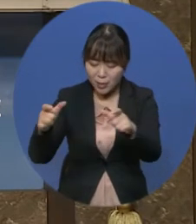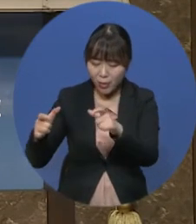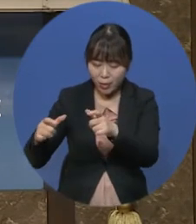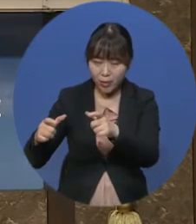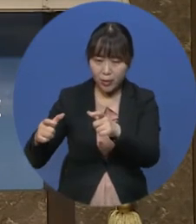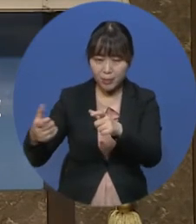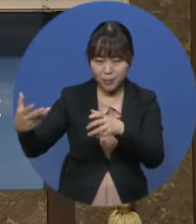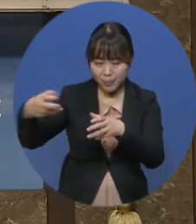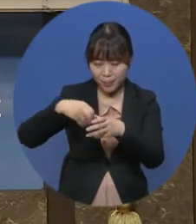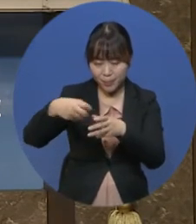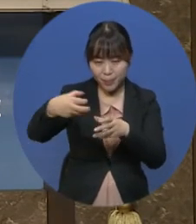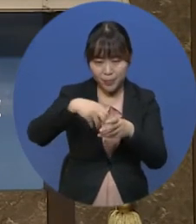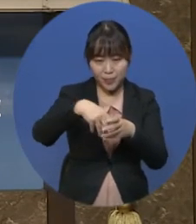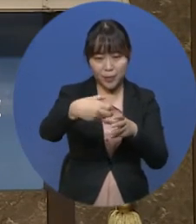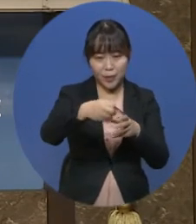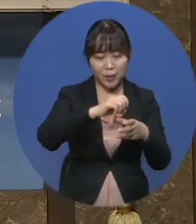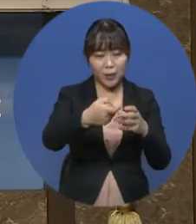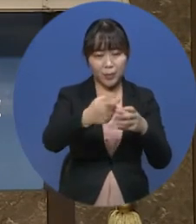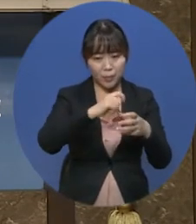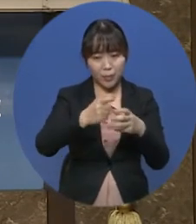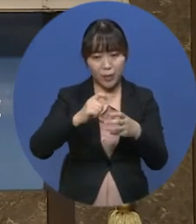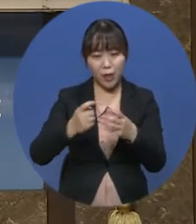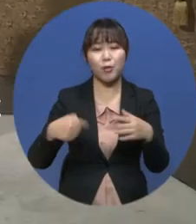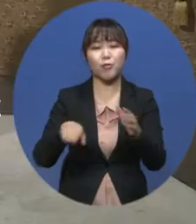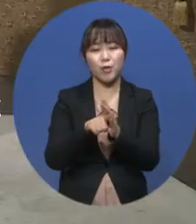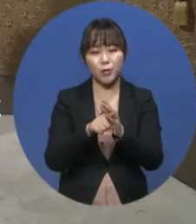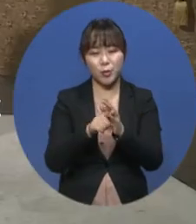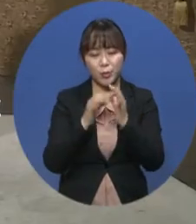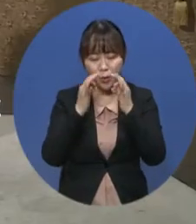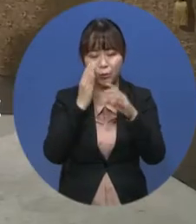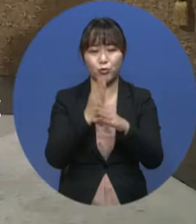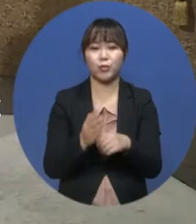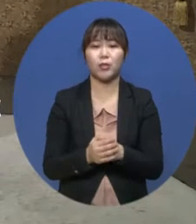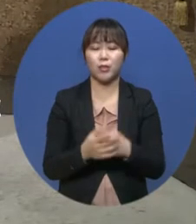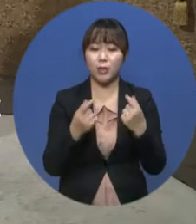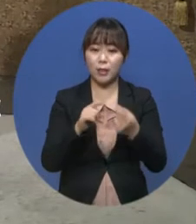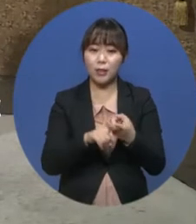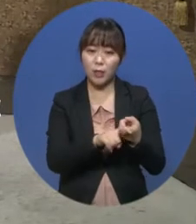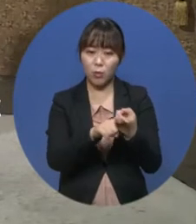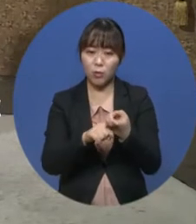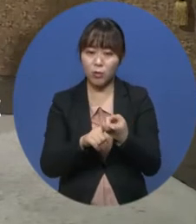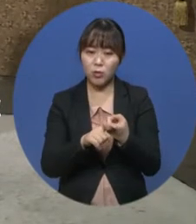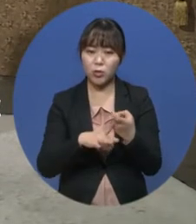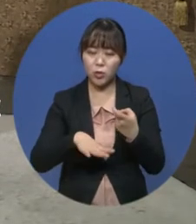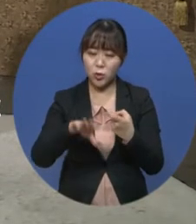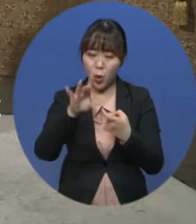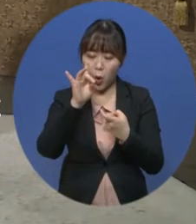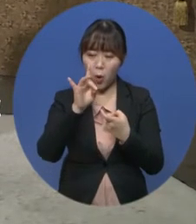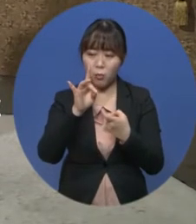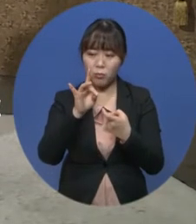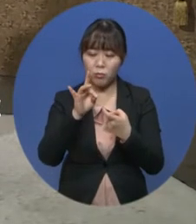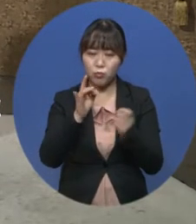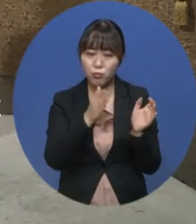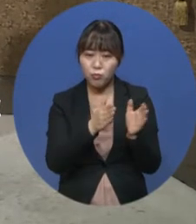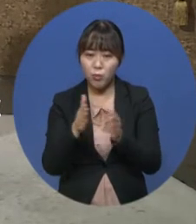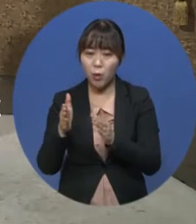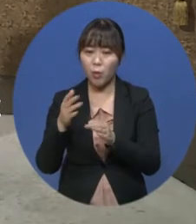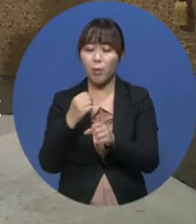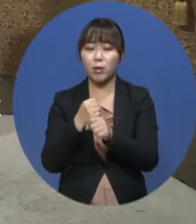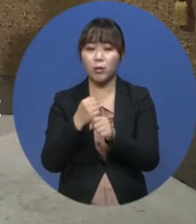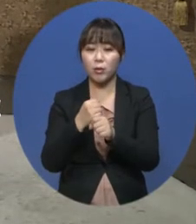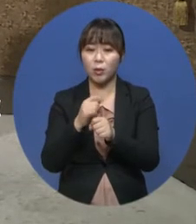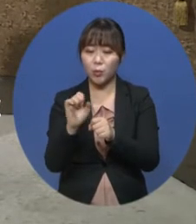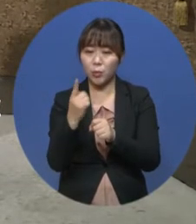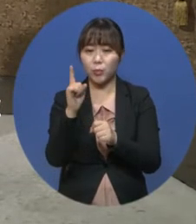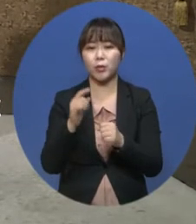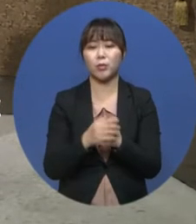블 지금 넓히려고 노력하고 있습니다 어 근데 그런 네트워크는 어떻게 처음에 그 시 서 화